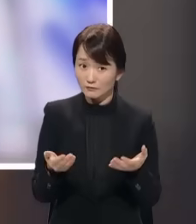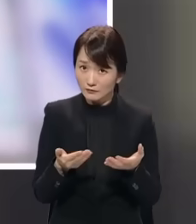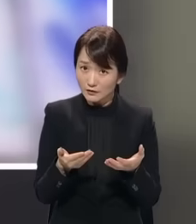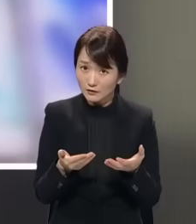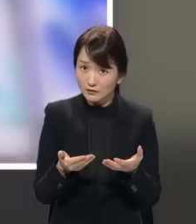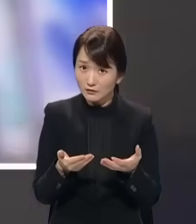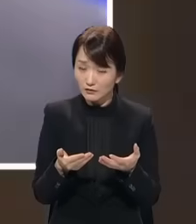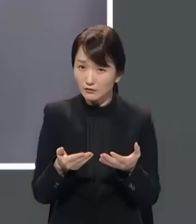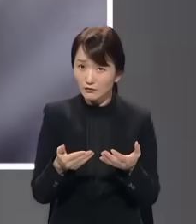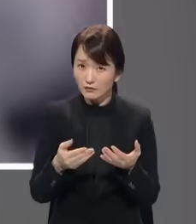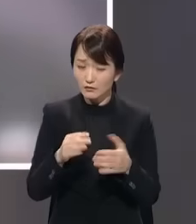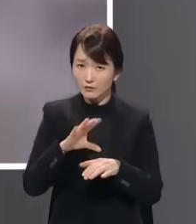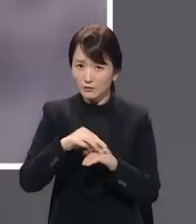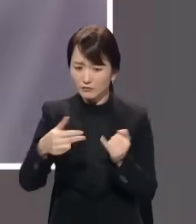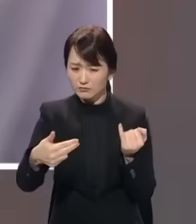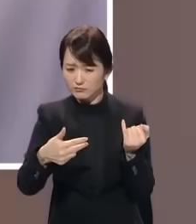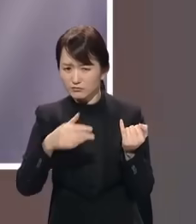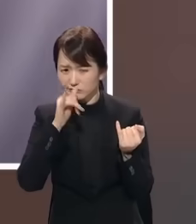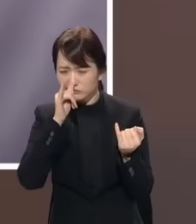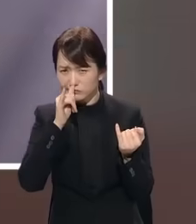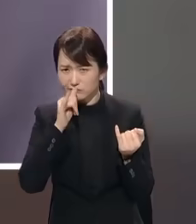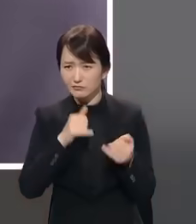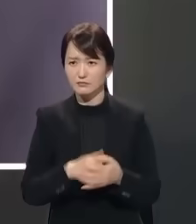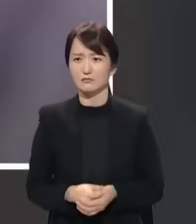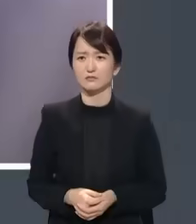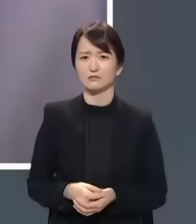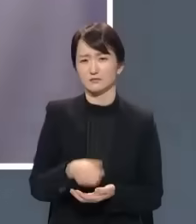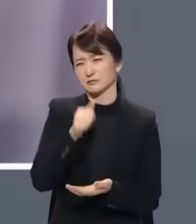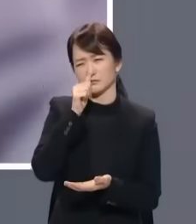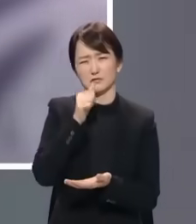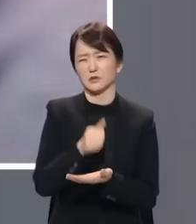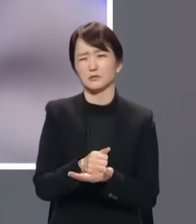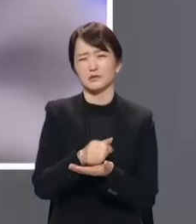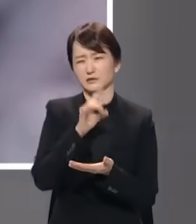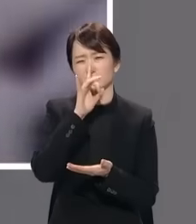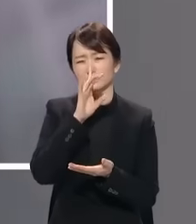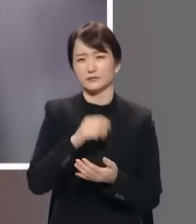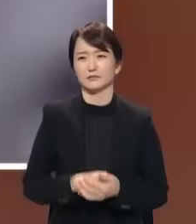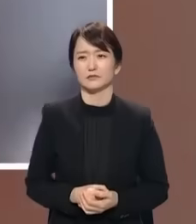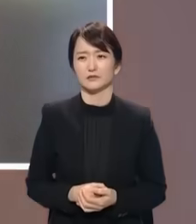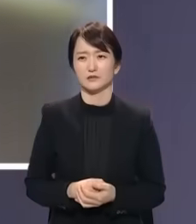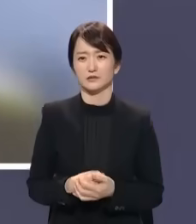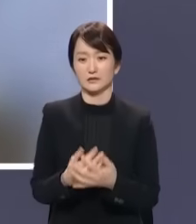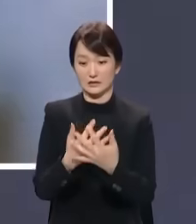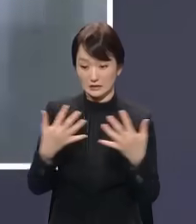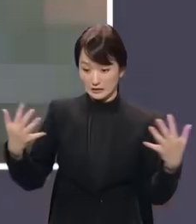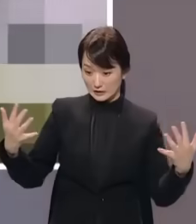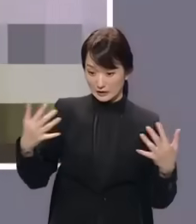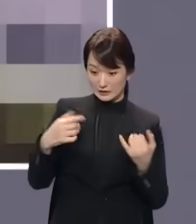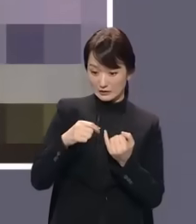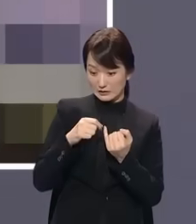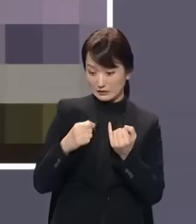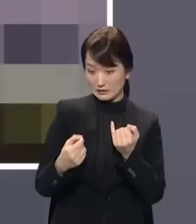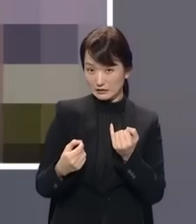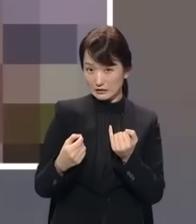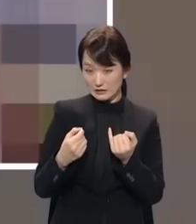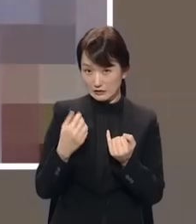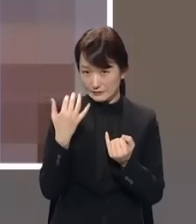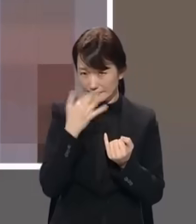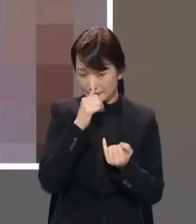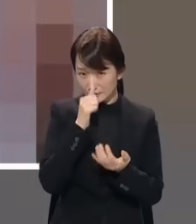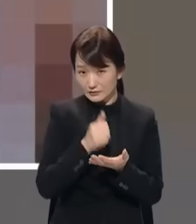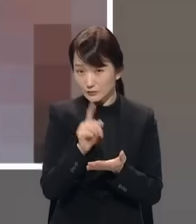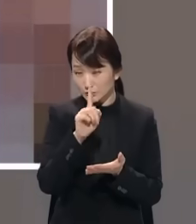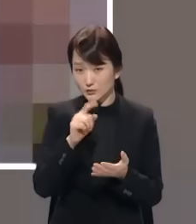하는 거 아니냐 이런 얘기가 되고 있고 이게 범죄가 되진 않을 것 같아요. 뭐 예를 들어서 공연음란죄가 되려면 불특정